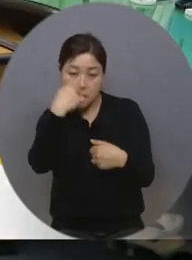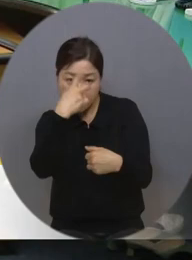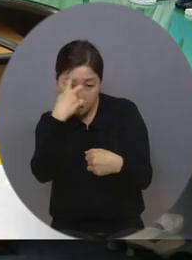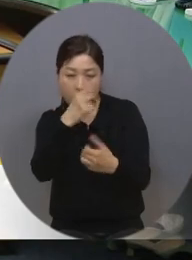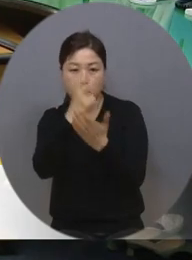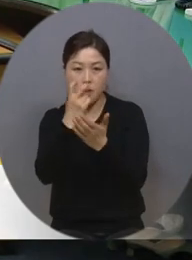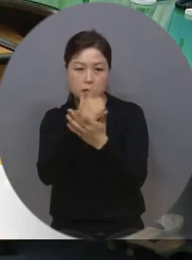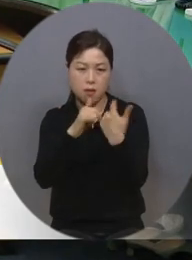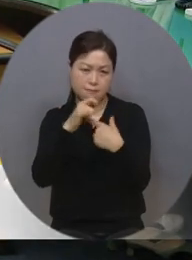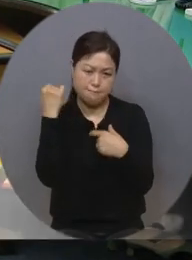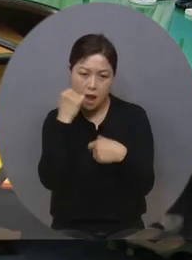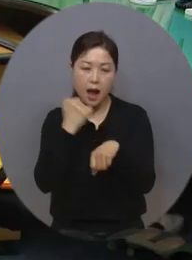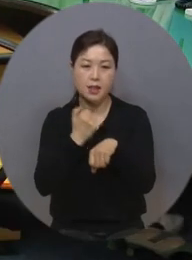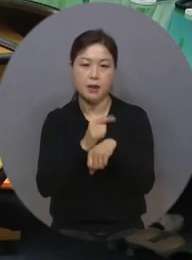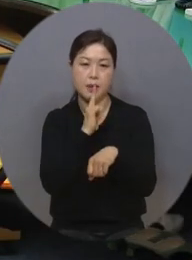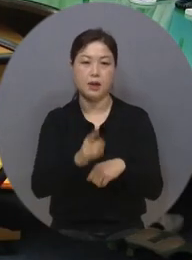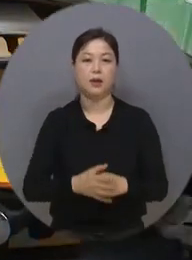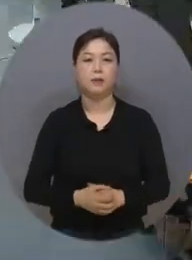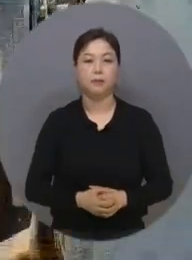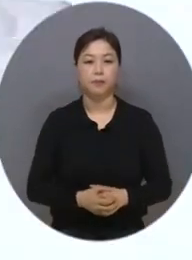강화해 나갈 것이라고 전했습니다